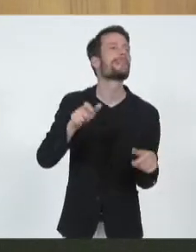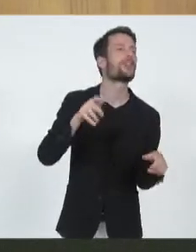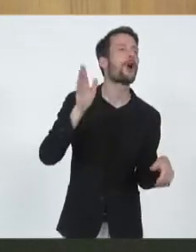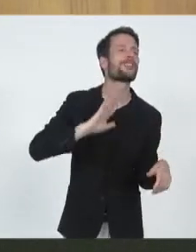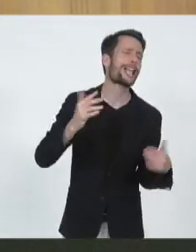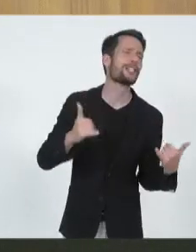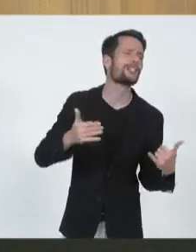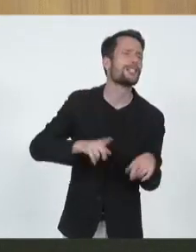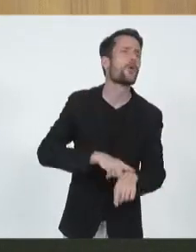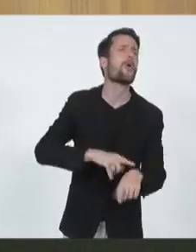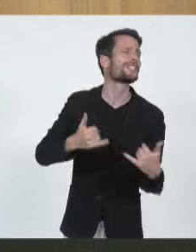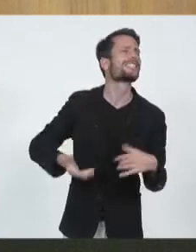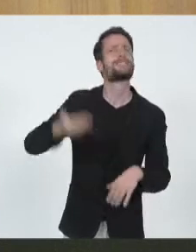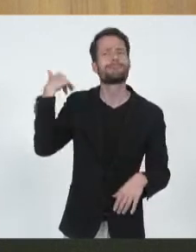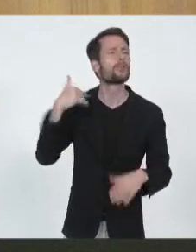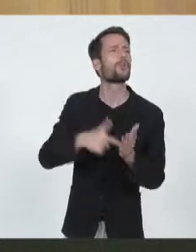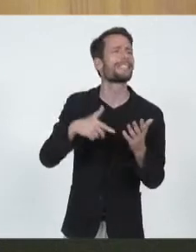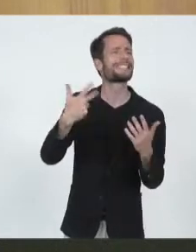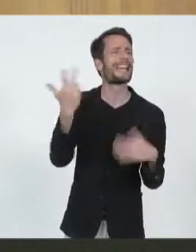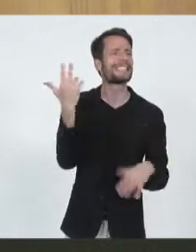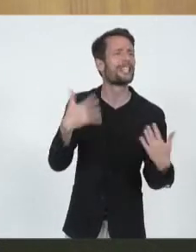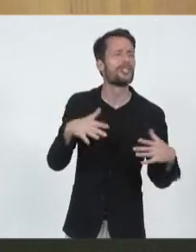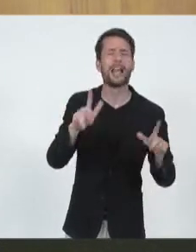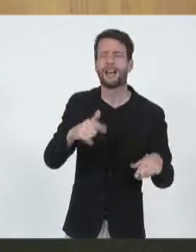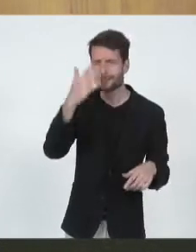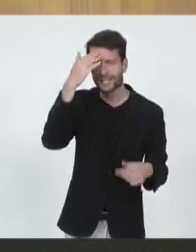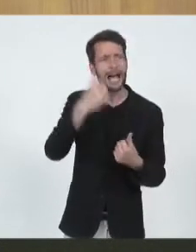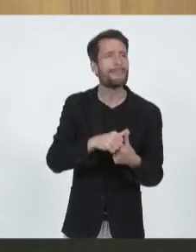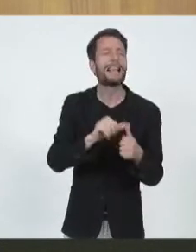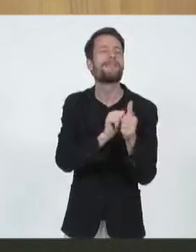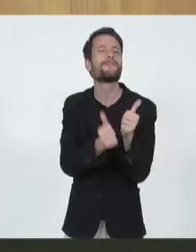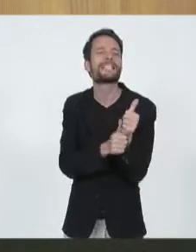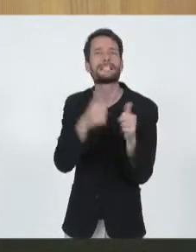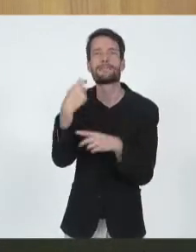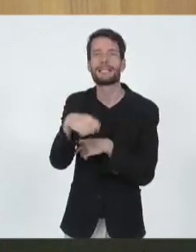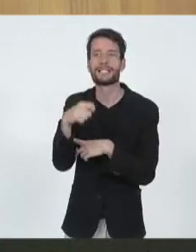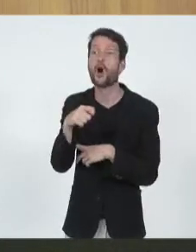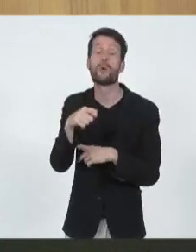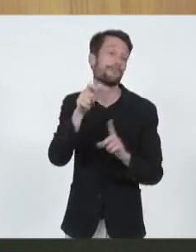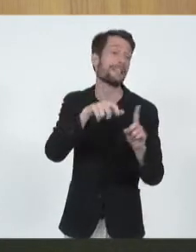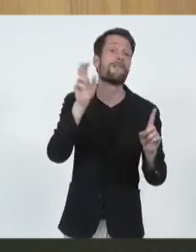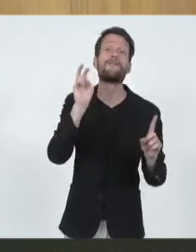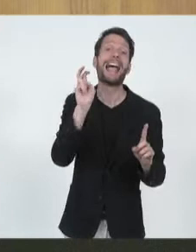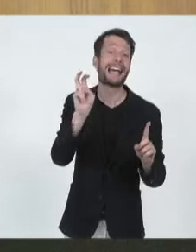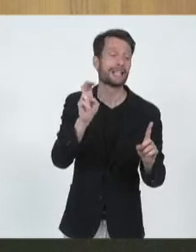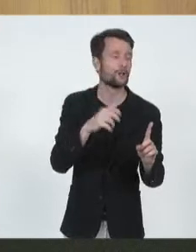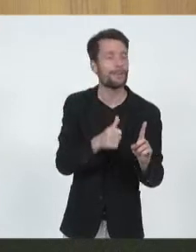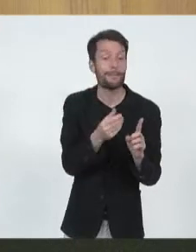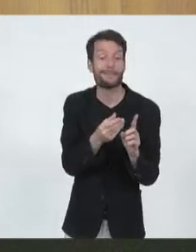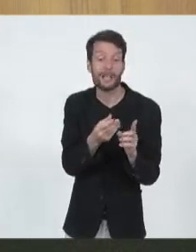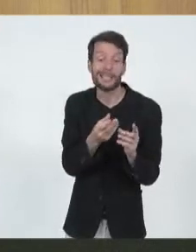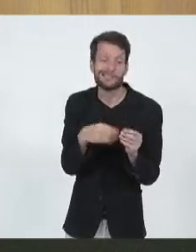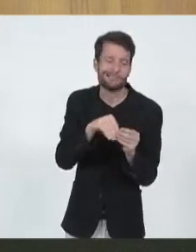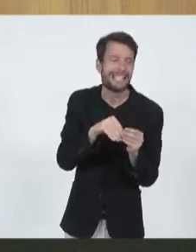la métropole en 2013, vous vous souvenez bien que votre vice-président qui était donc vert et qui a passé aussi 10 centimes